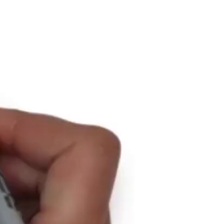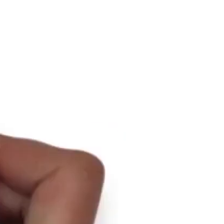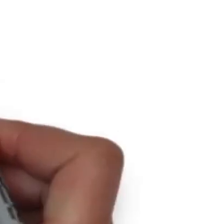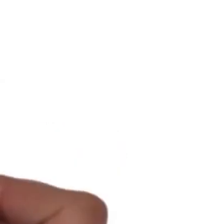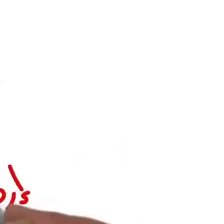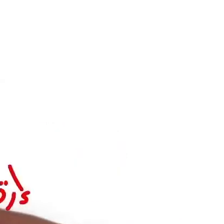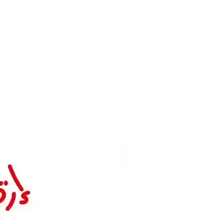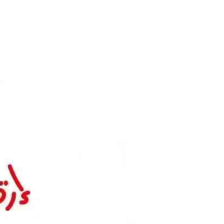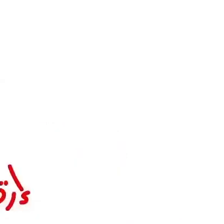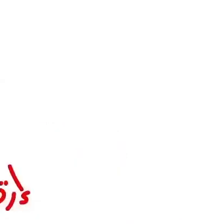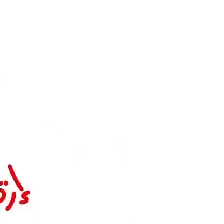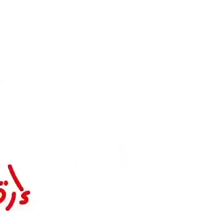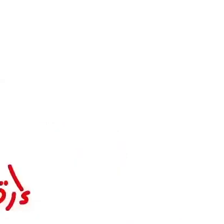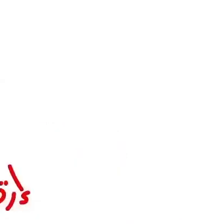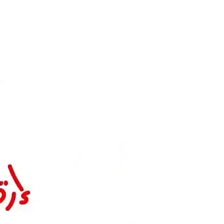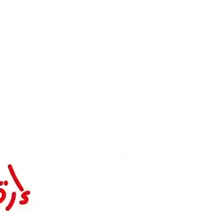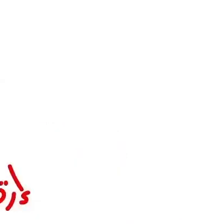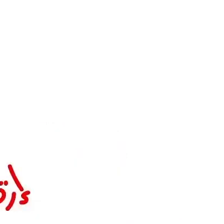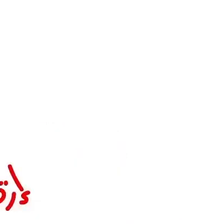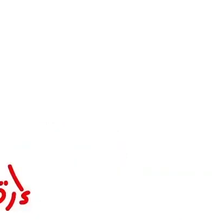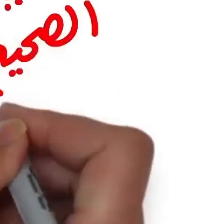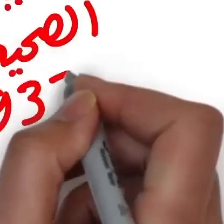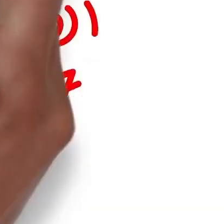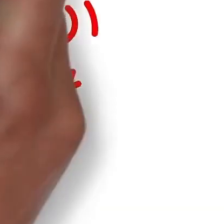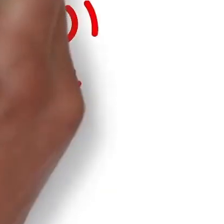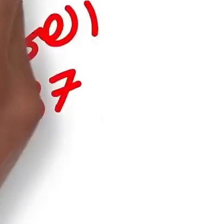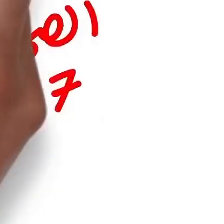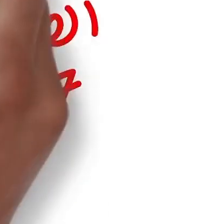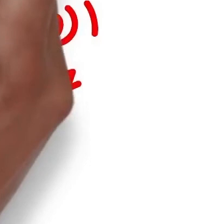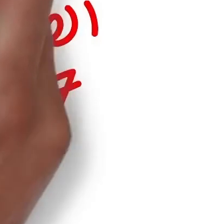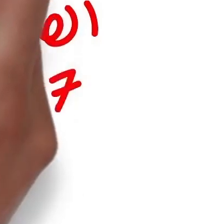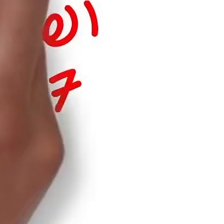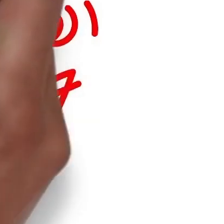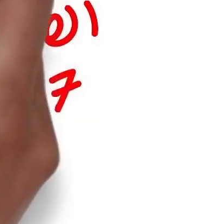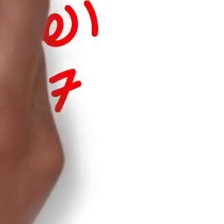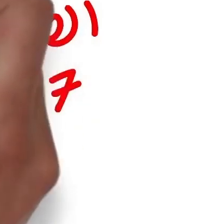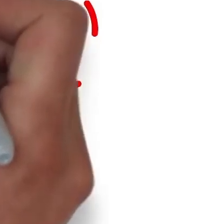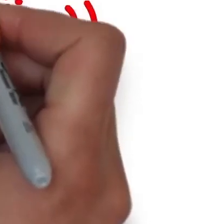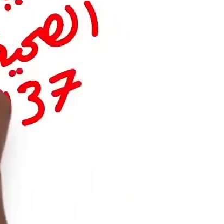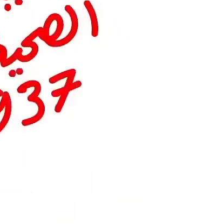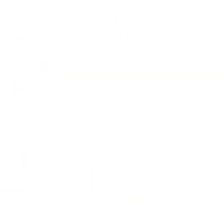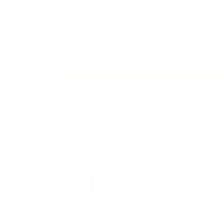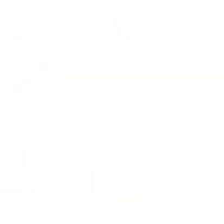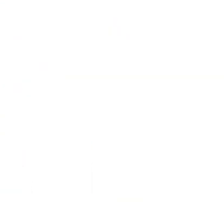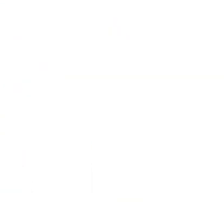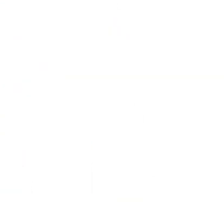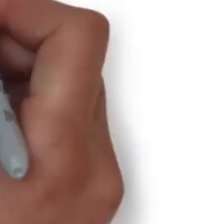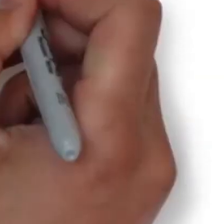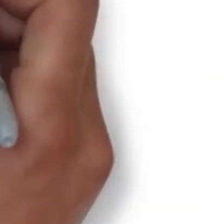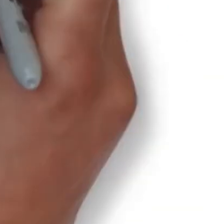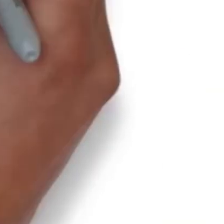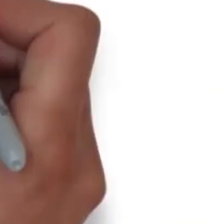ارتفاع في درجة الحرارة، كحة، ضيق في التنفس. وعند ظهور هذه الأعراض اطلب الرعاية الصحية فورا بالاتصال على وزارة